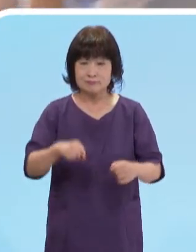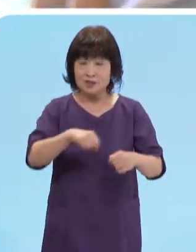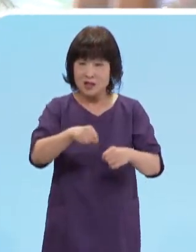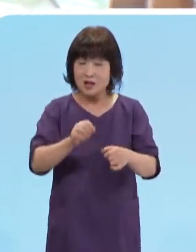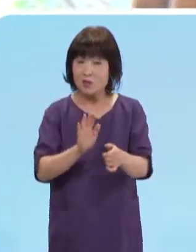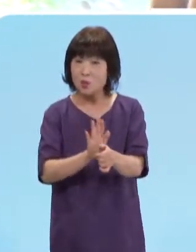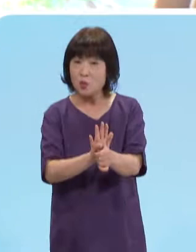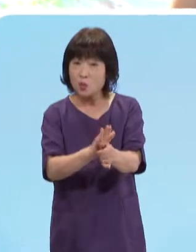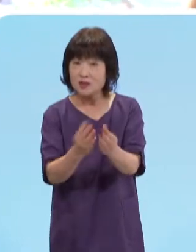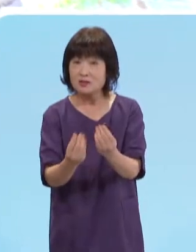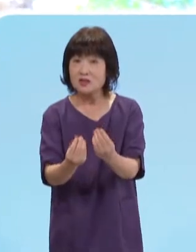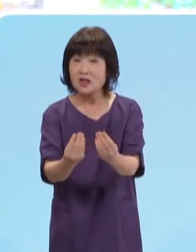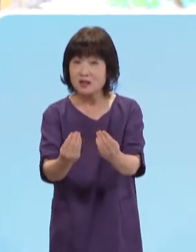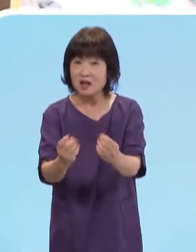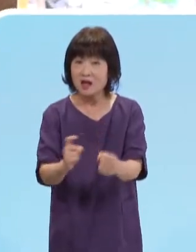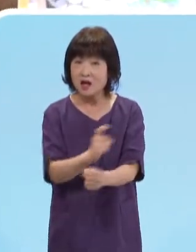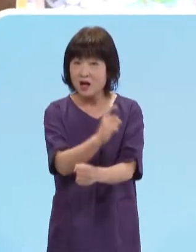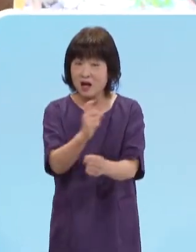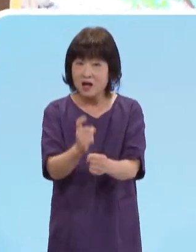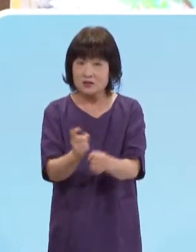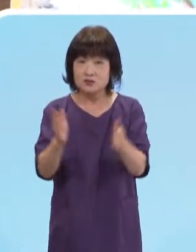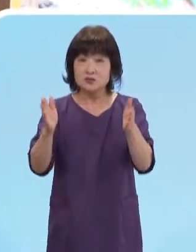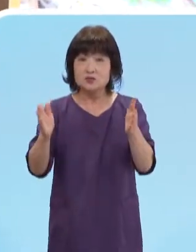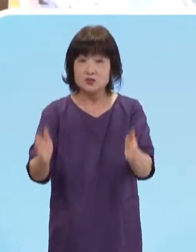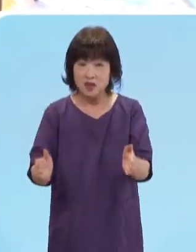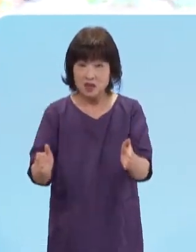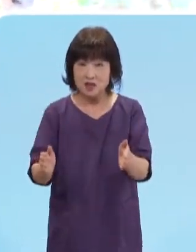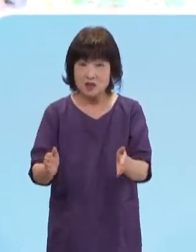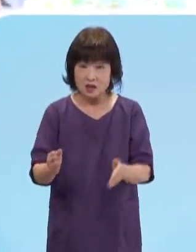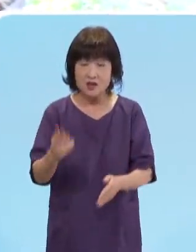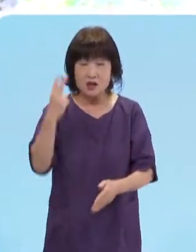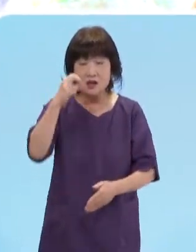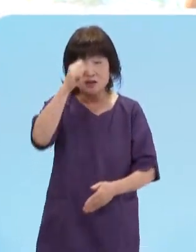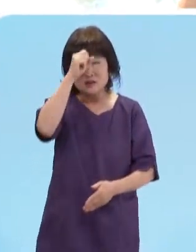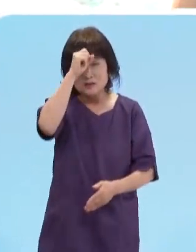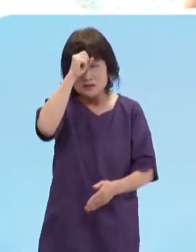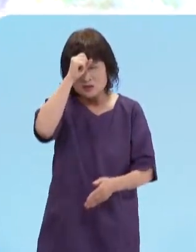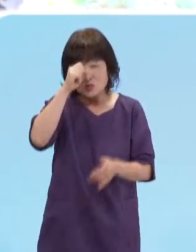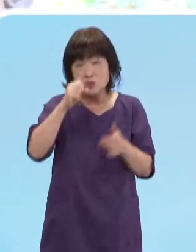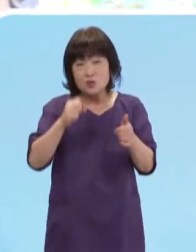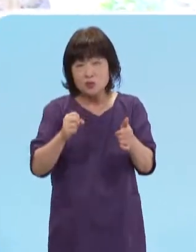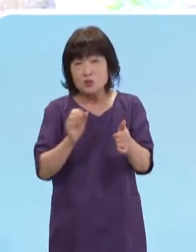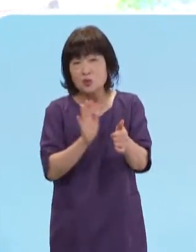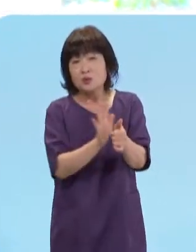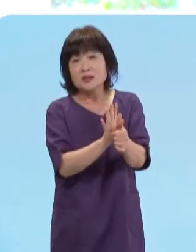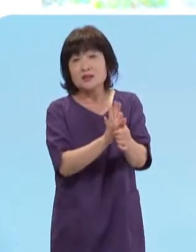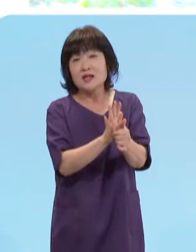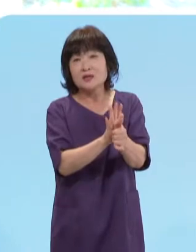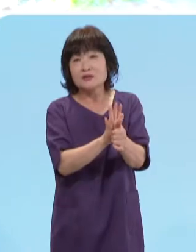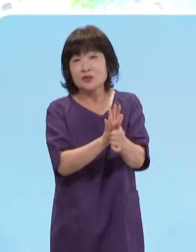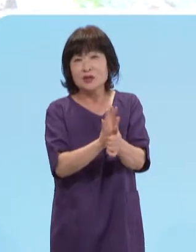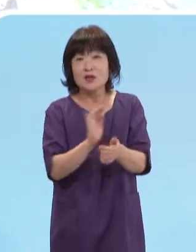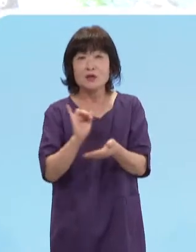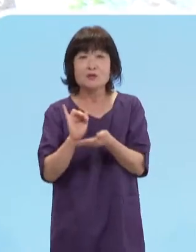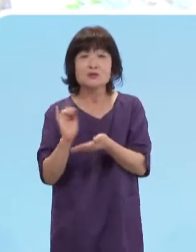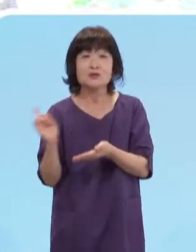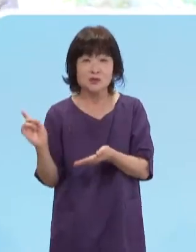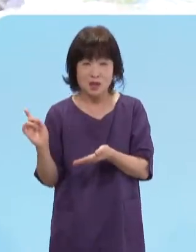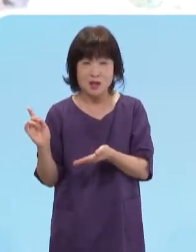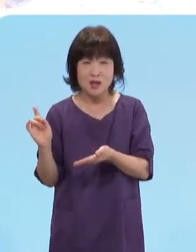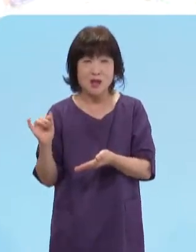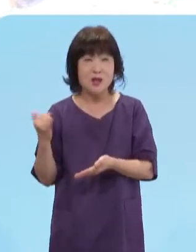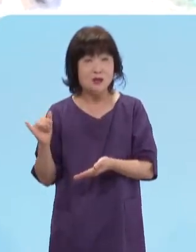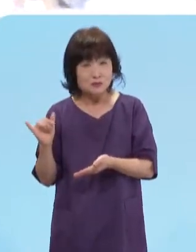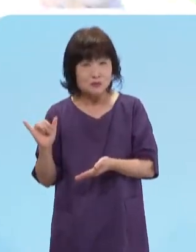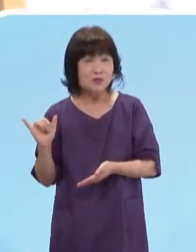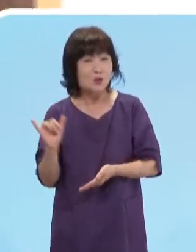カフェを手伝いながら10年間認知症の夫を支え続けているこの女性、ご夫婦でよくカフ